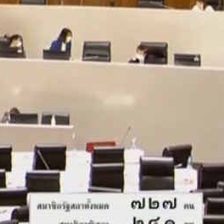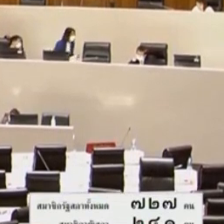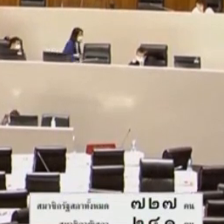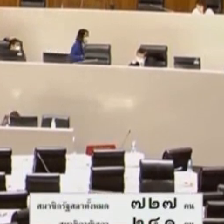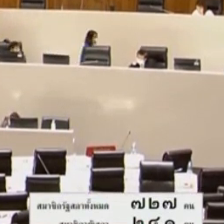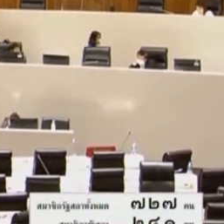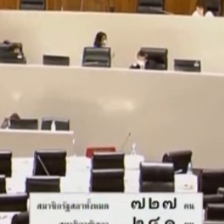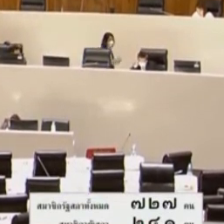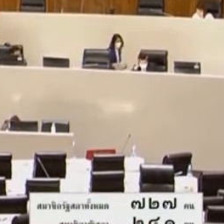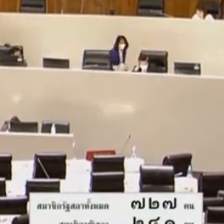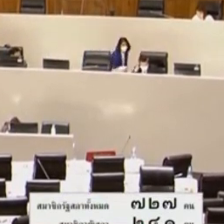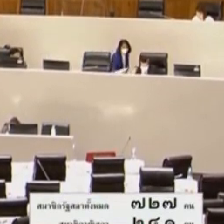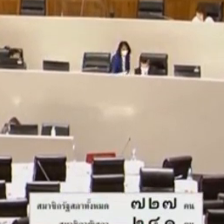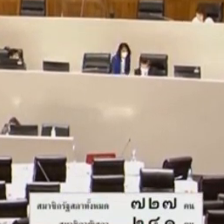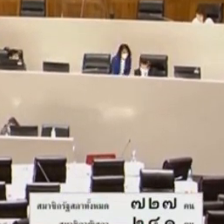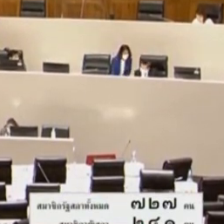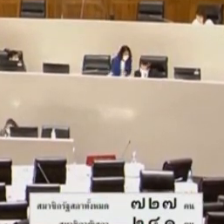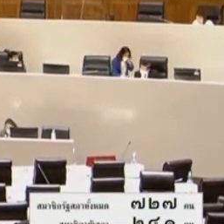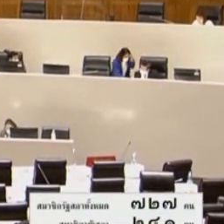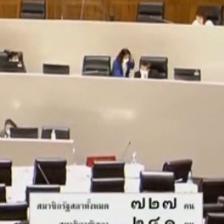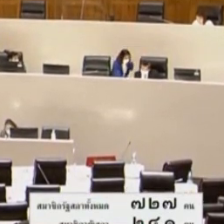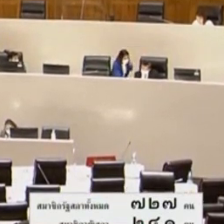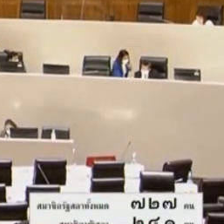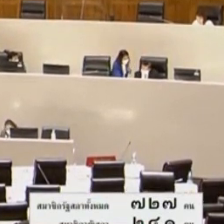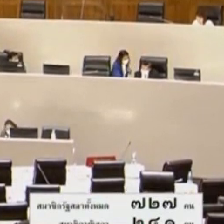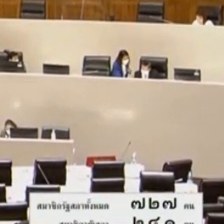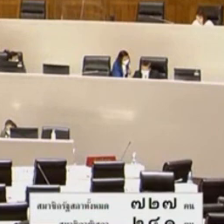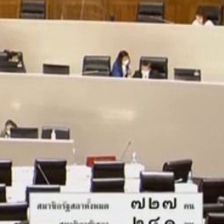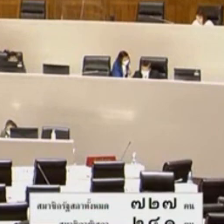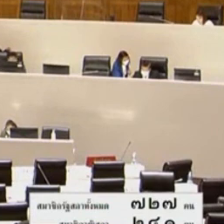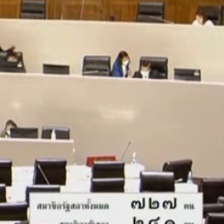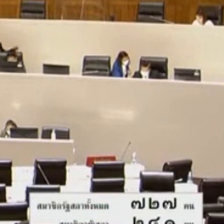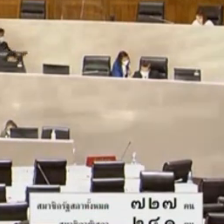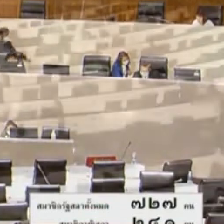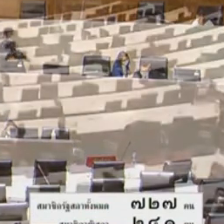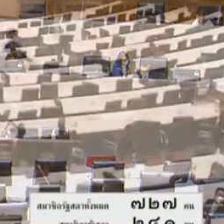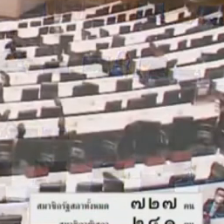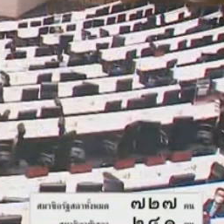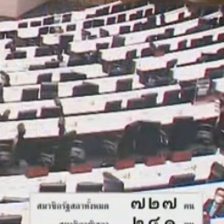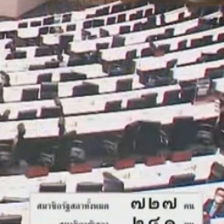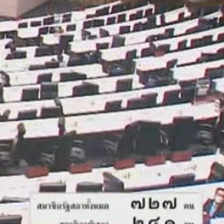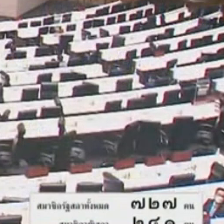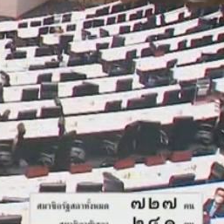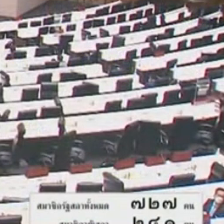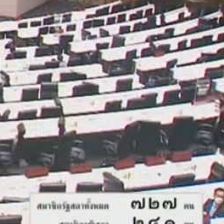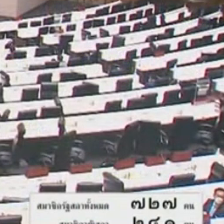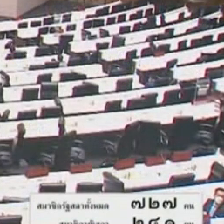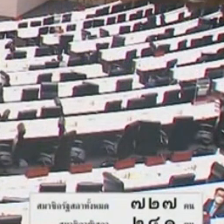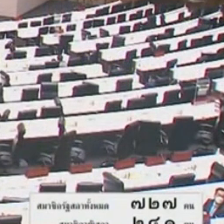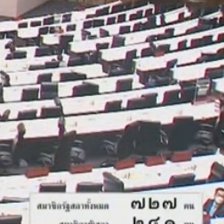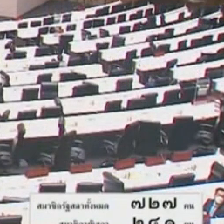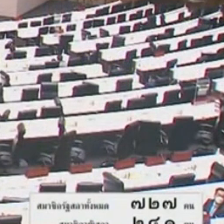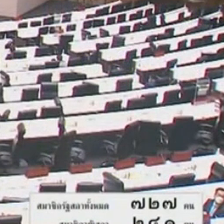ประกาศผลออกมานะคะทีนี้จะไปดูสาระสำคัญของร่างรัฐธรรมนูญแก้ไขเพิ่มเติมทั้ง4ฉบับ